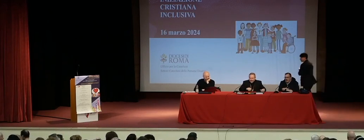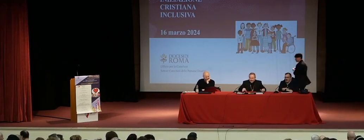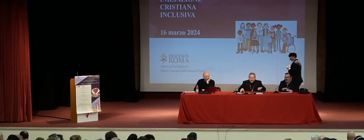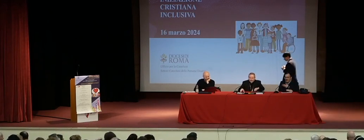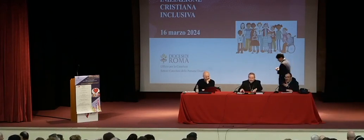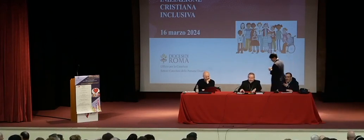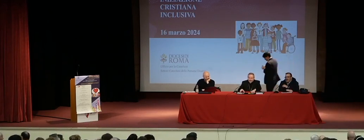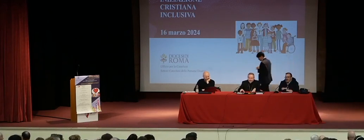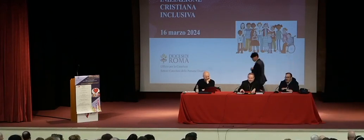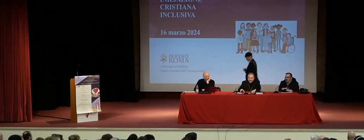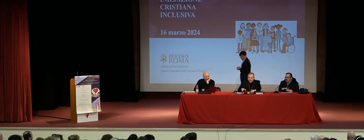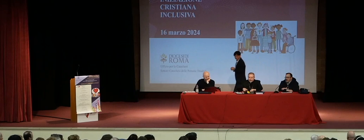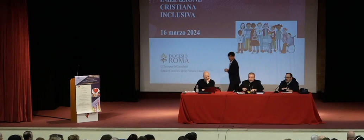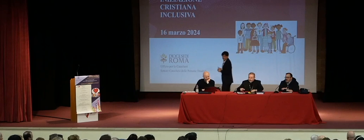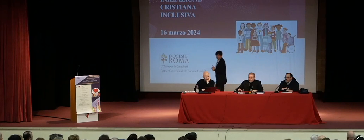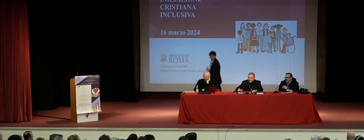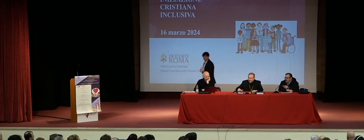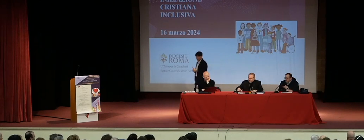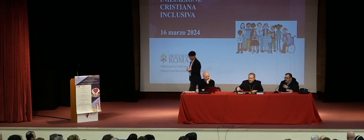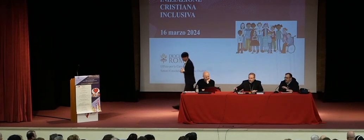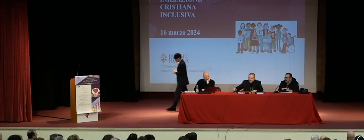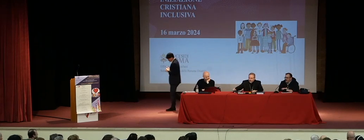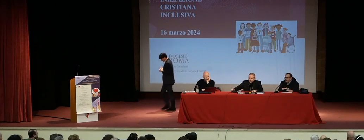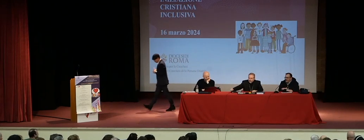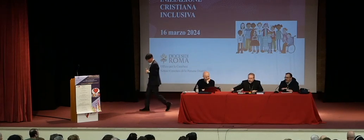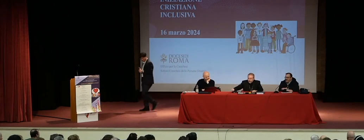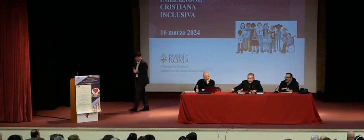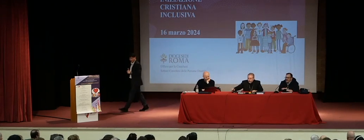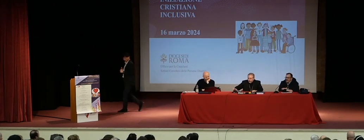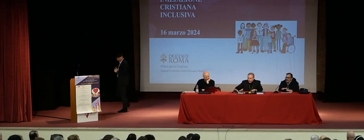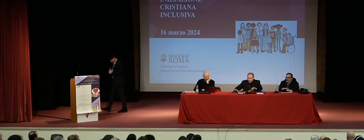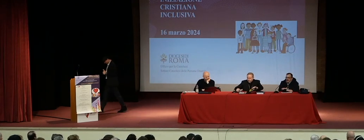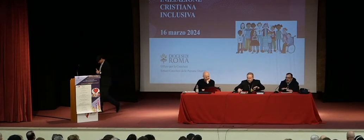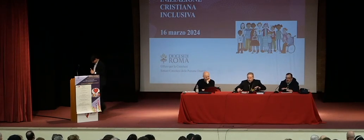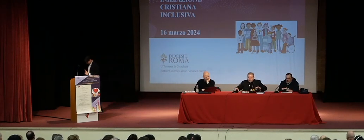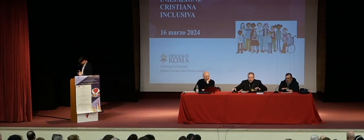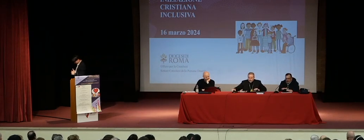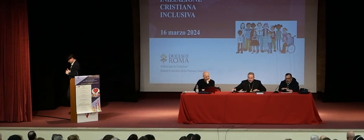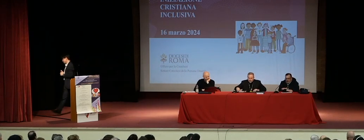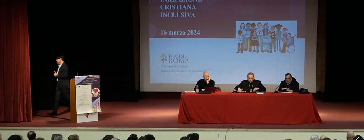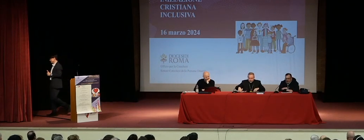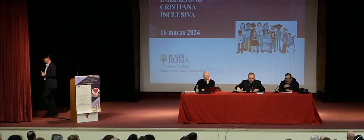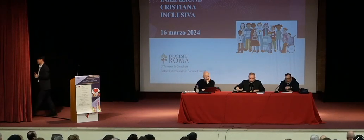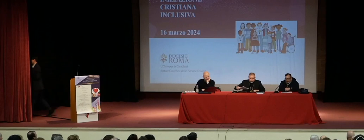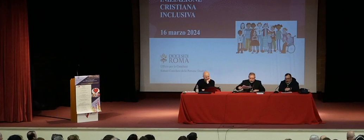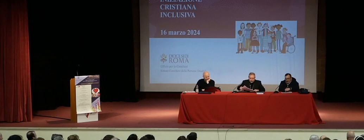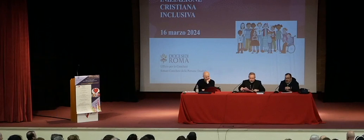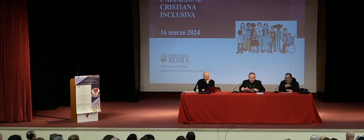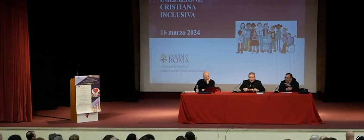un grazie ancora a Fabian per averci aiutato